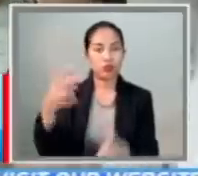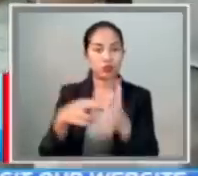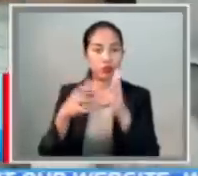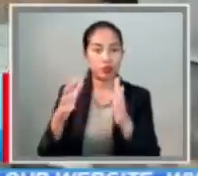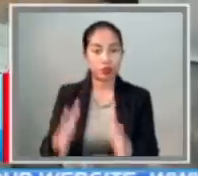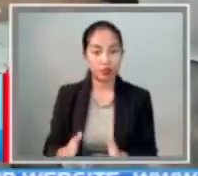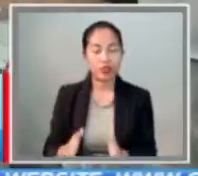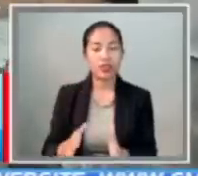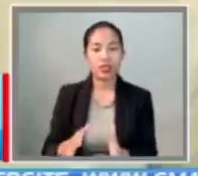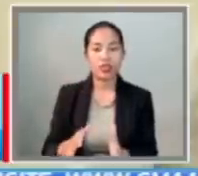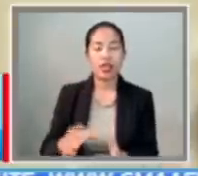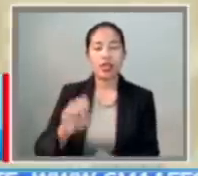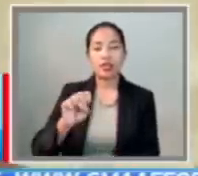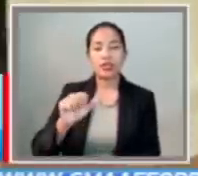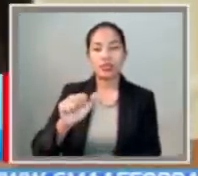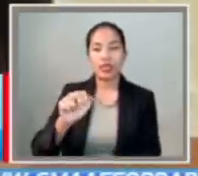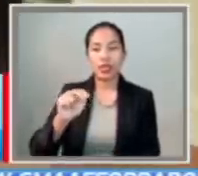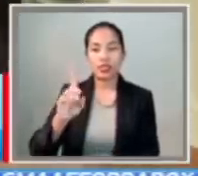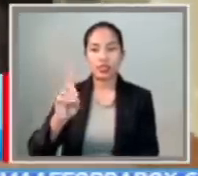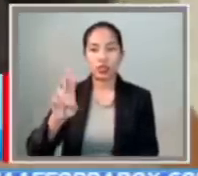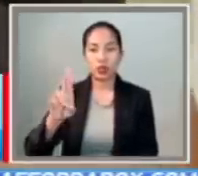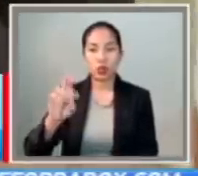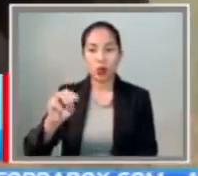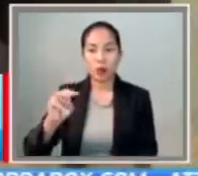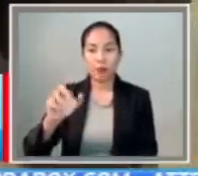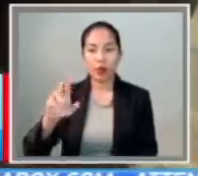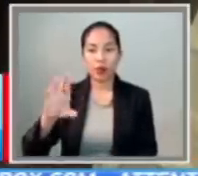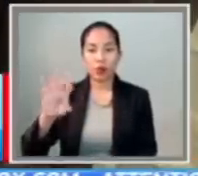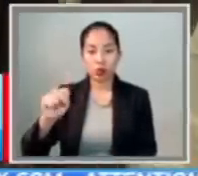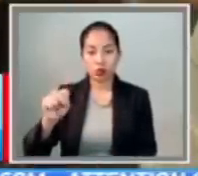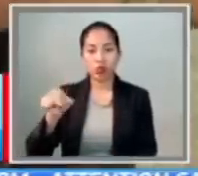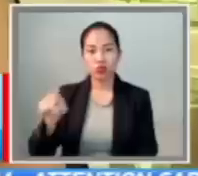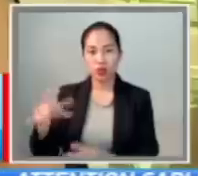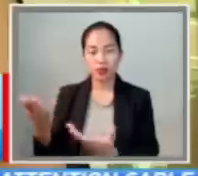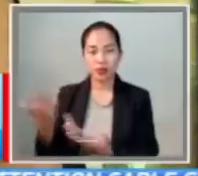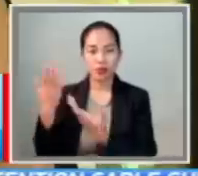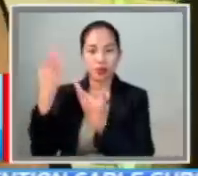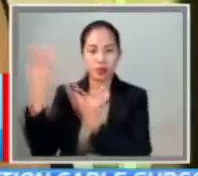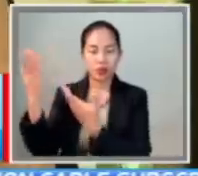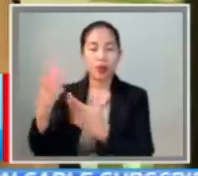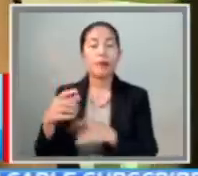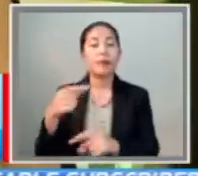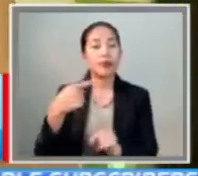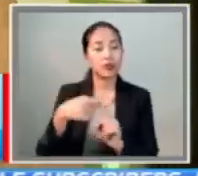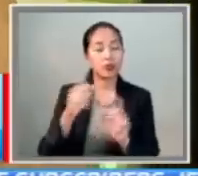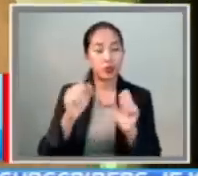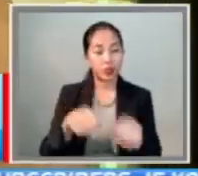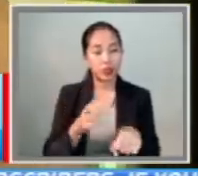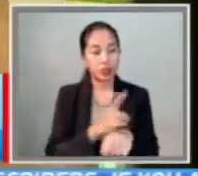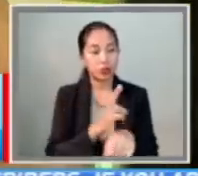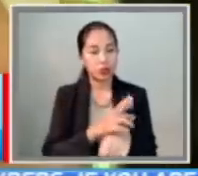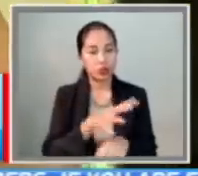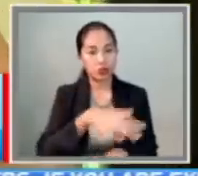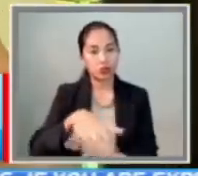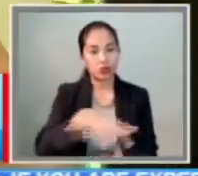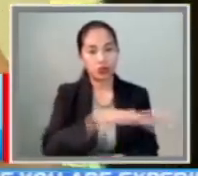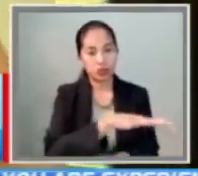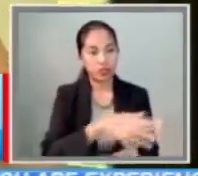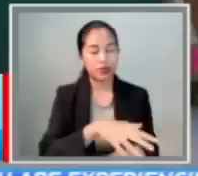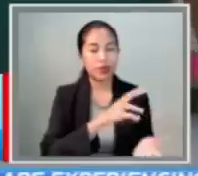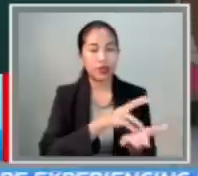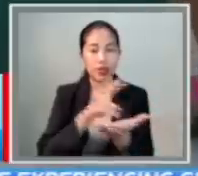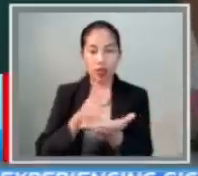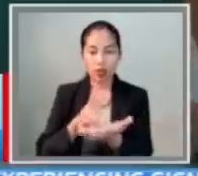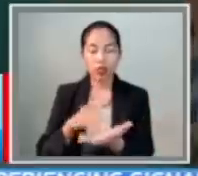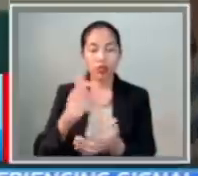mga sektor na prone sa impeksyon. Bukod sa eleksyon, pwede rin i-apply ang mail-in voting sa mga plebisito. Maglalaan din ang gobyerno ng pondo